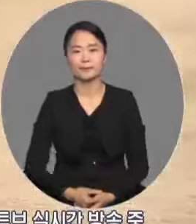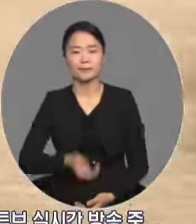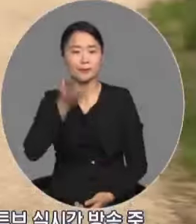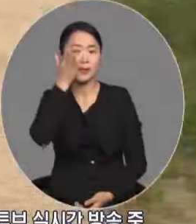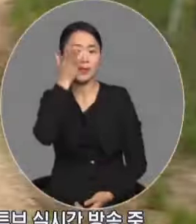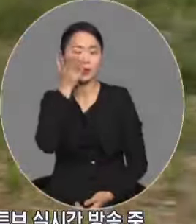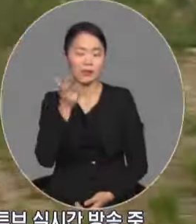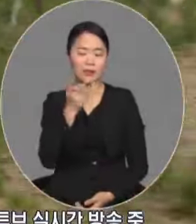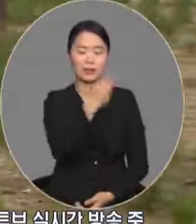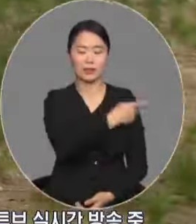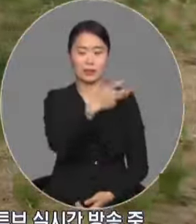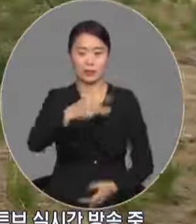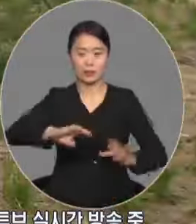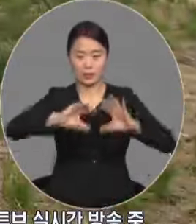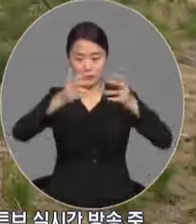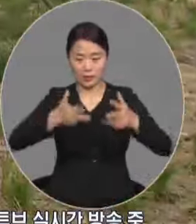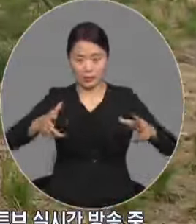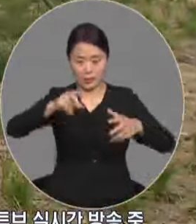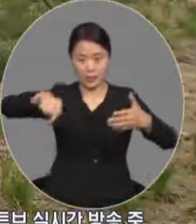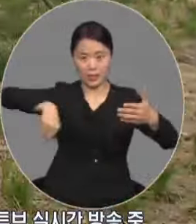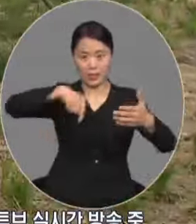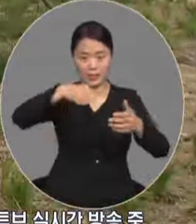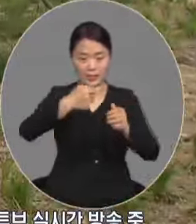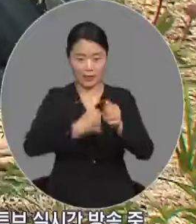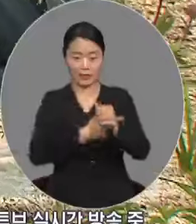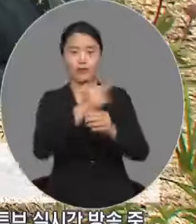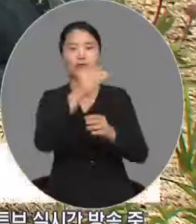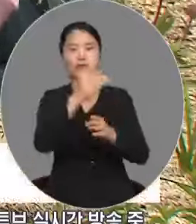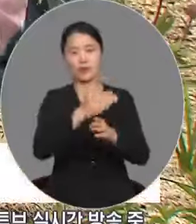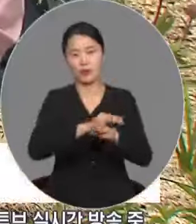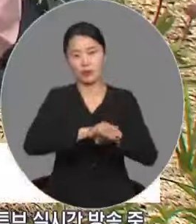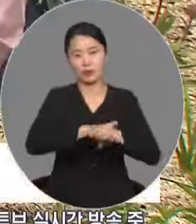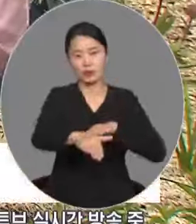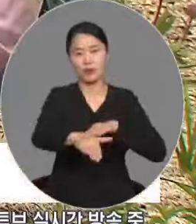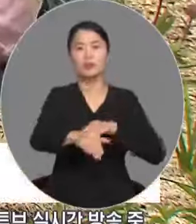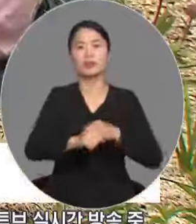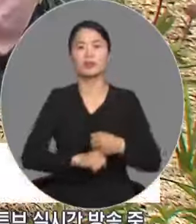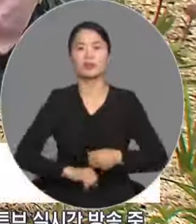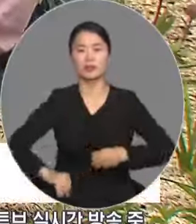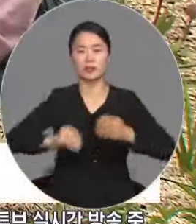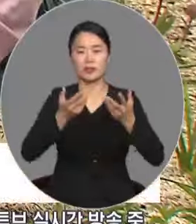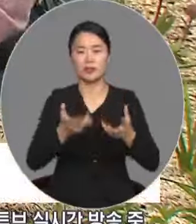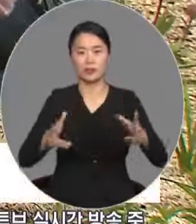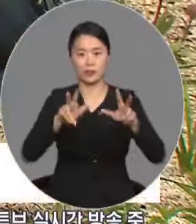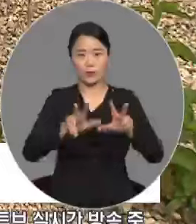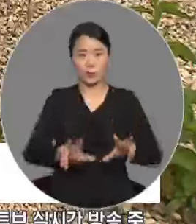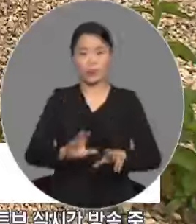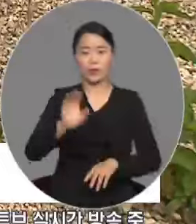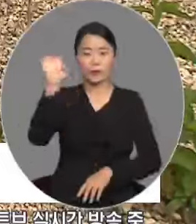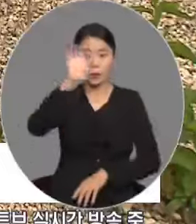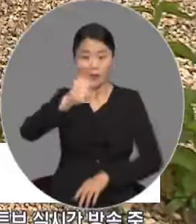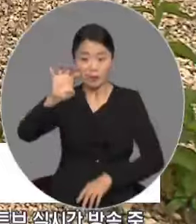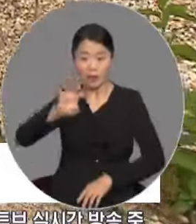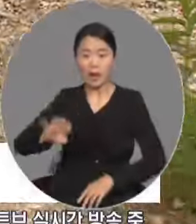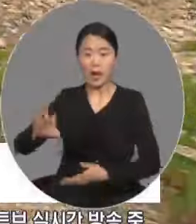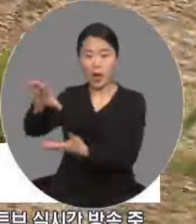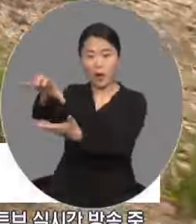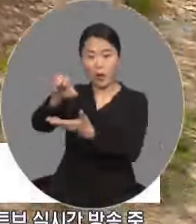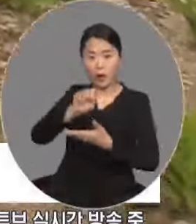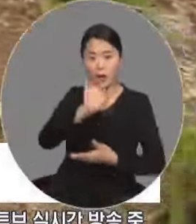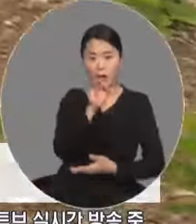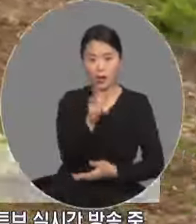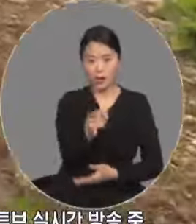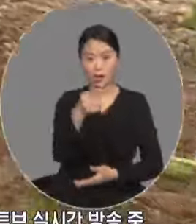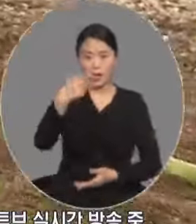울산 태화강 국가정원 내 조성된 자연주의 정원. 유럽에서 들여온 식물인 에린기움이 있어야 할 자리에